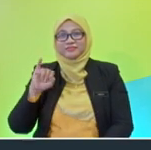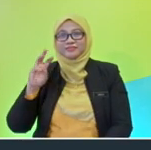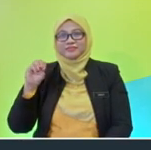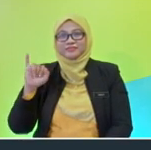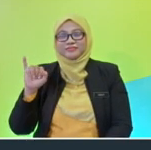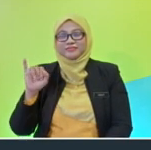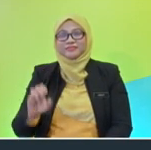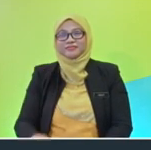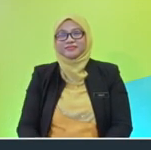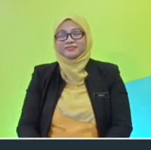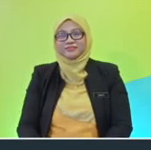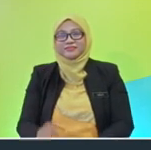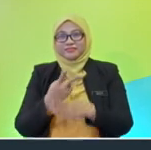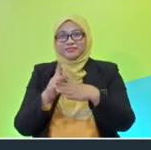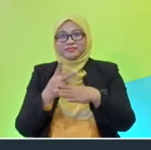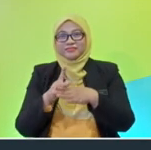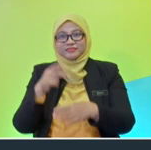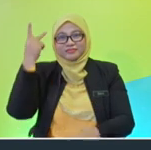Berkaitan dengan politik